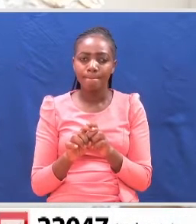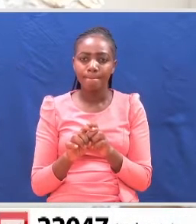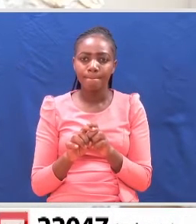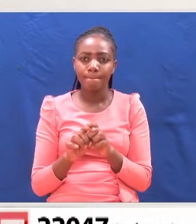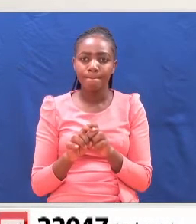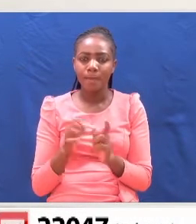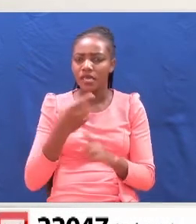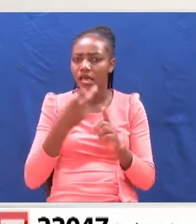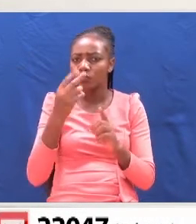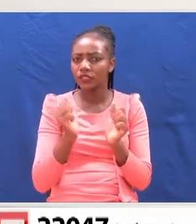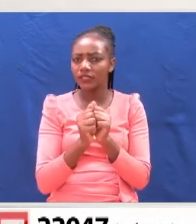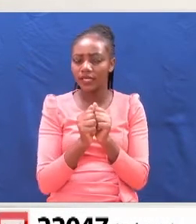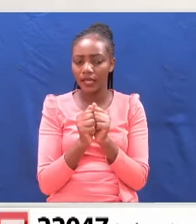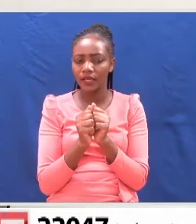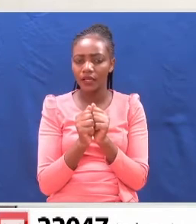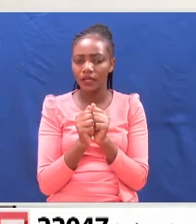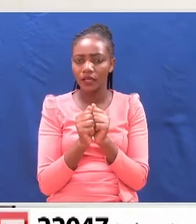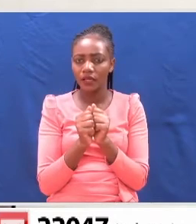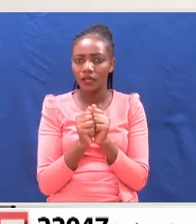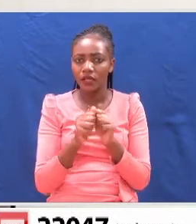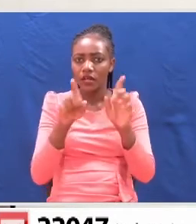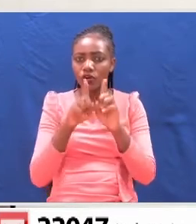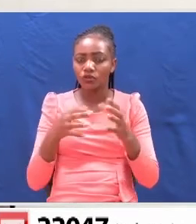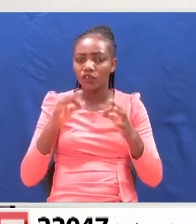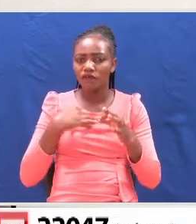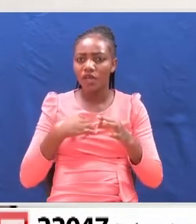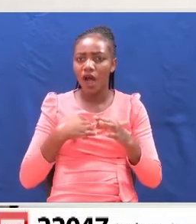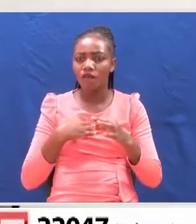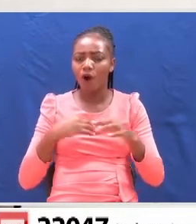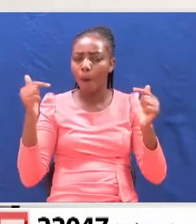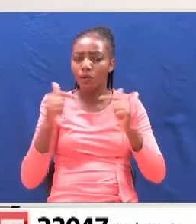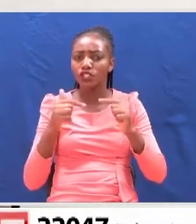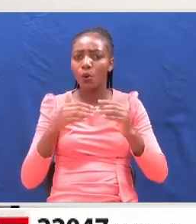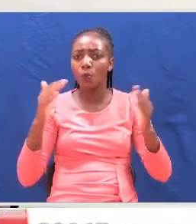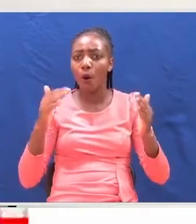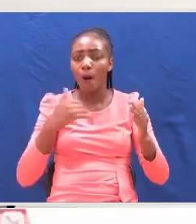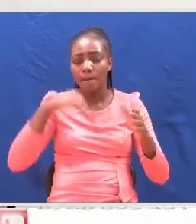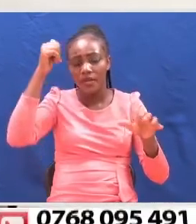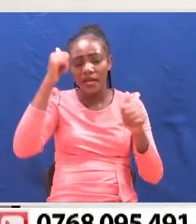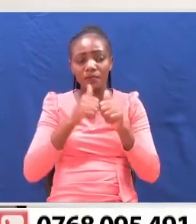ya 2010. Na kama kuna upinzani mzito, kumbuka hata mheshimiwa rais